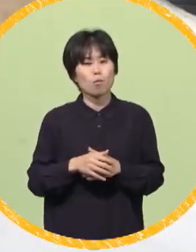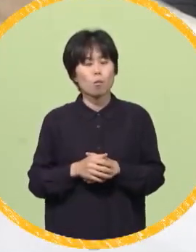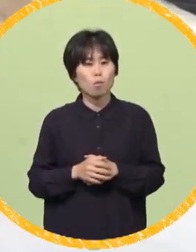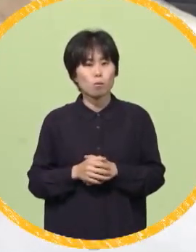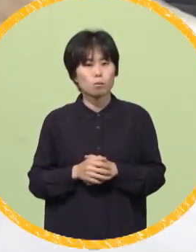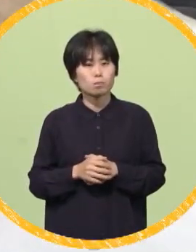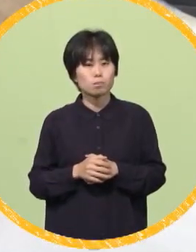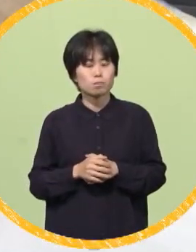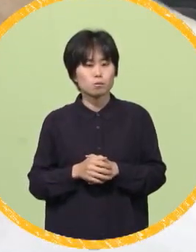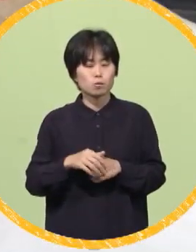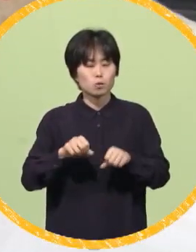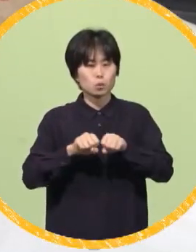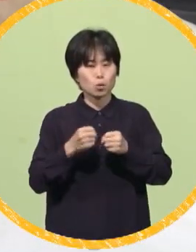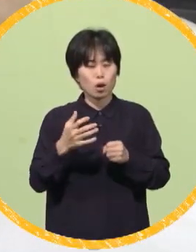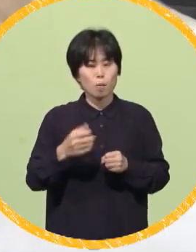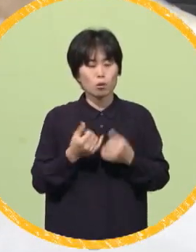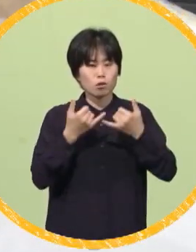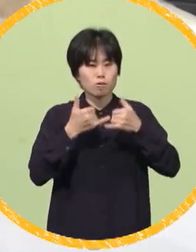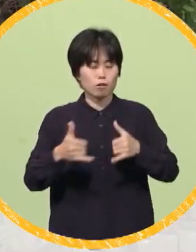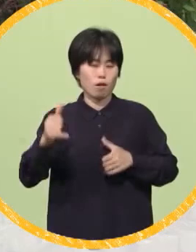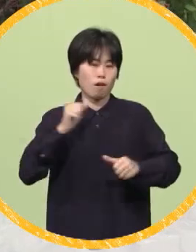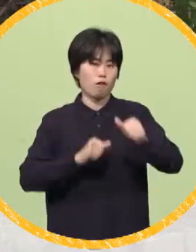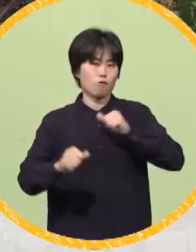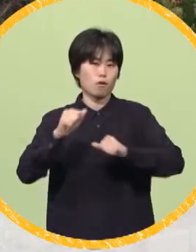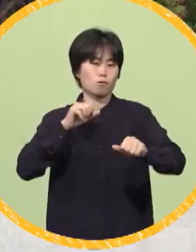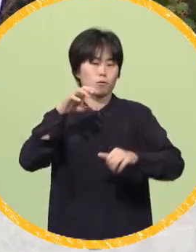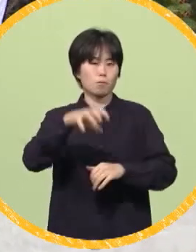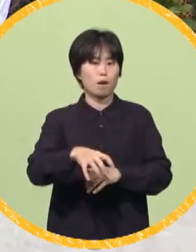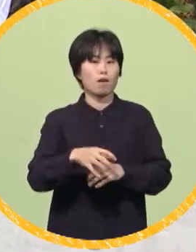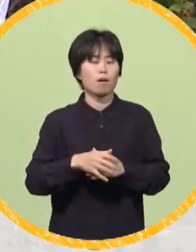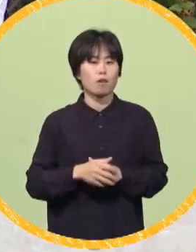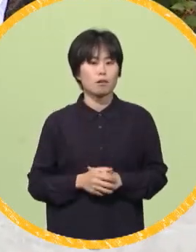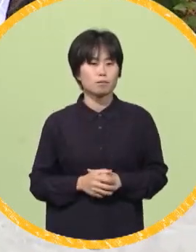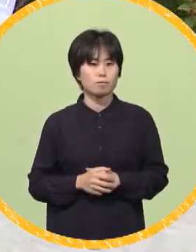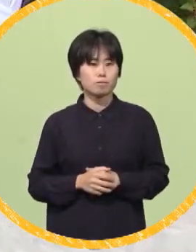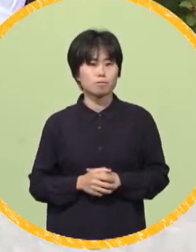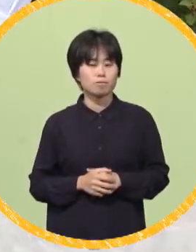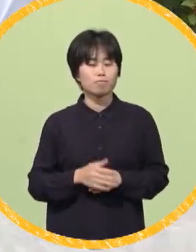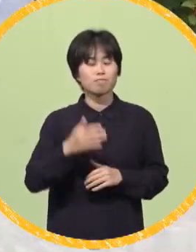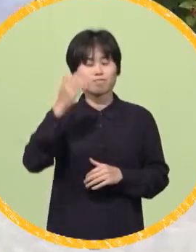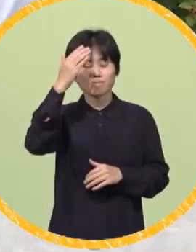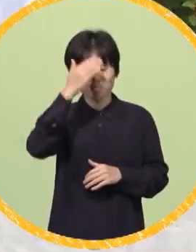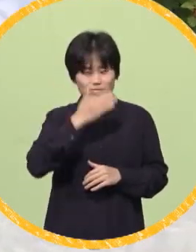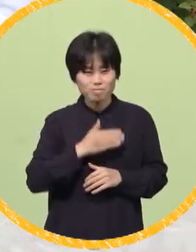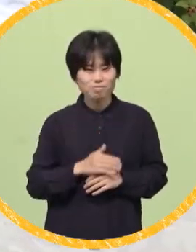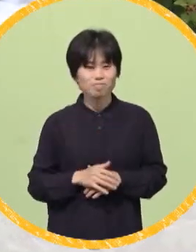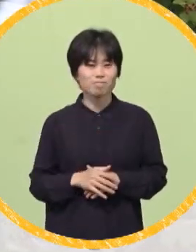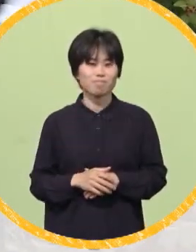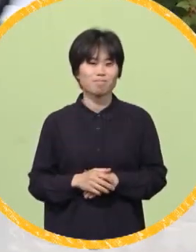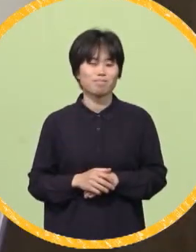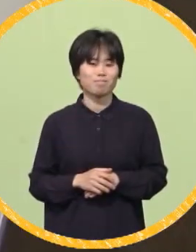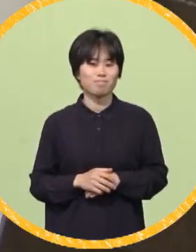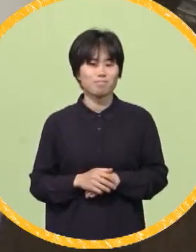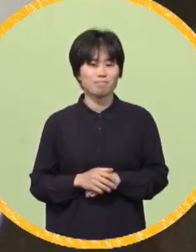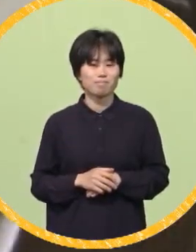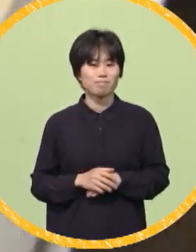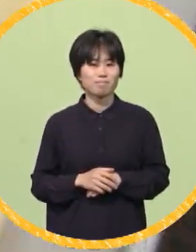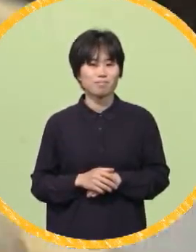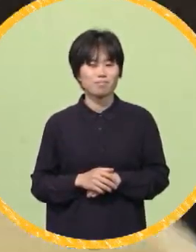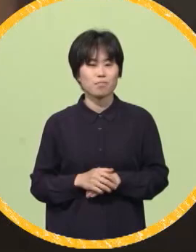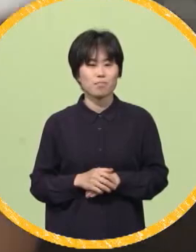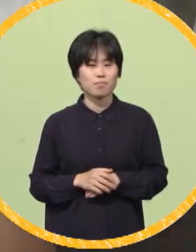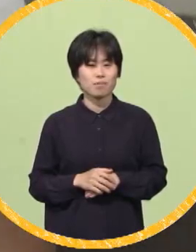はい、基本的にはその障害のある人たちが活躍する場になっております。 あ、そうなんですね、はい、 そ